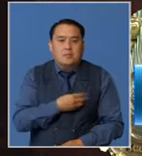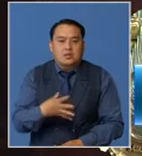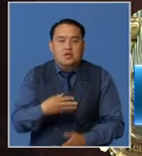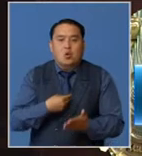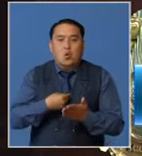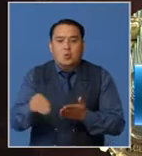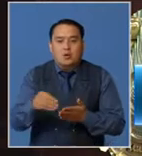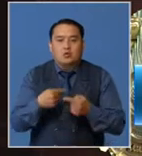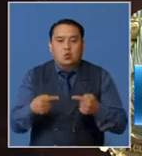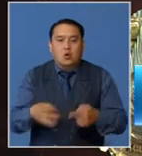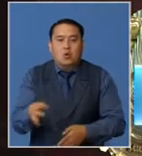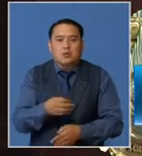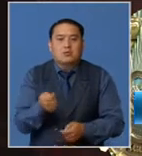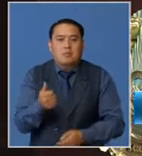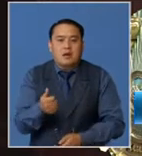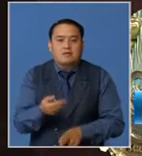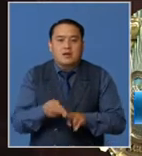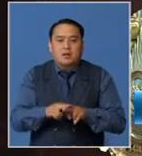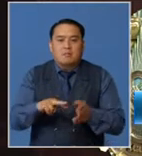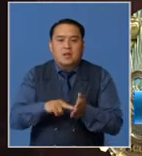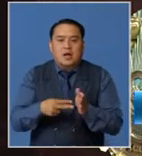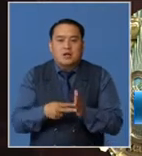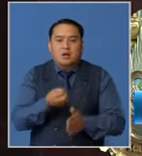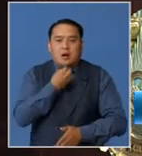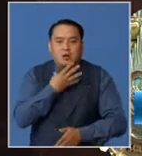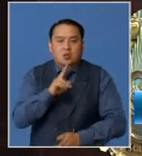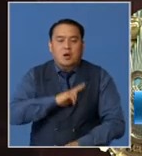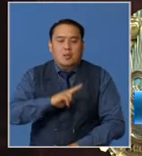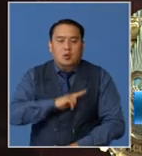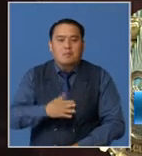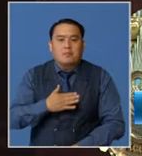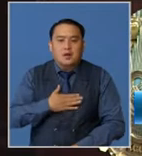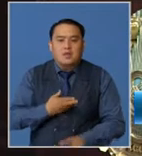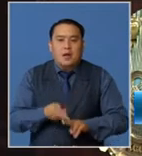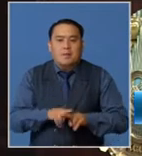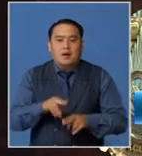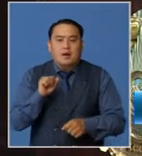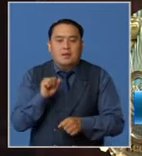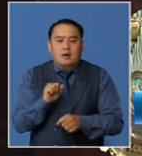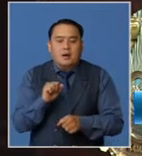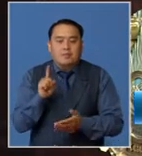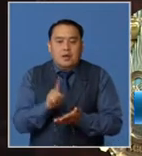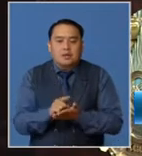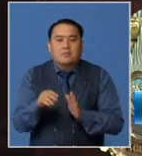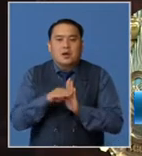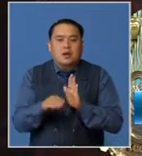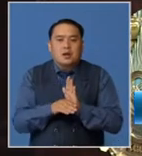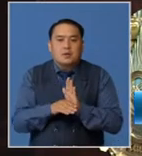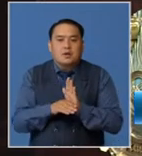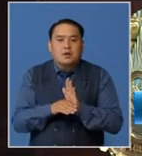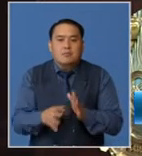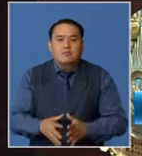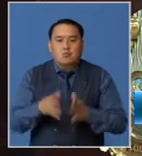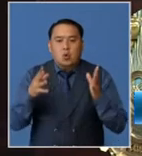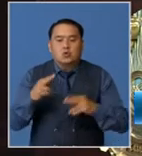Это в других областях мало. В этом плане мы, конечно, хорошо работаем. Но мы должны по программе